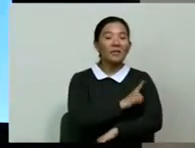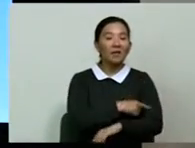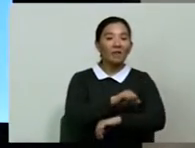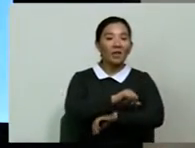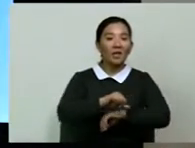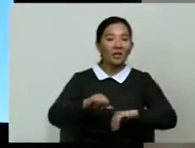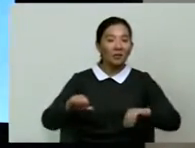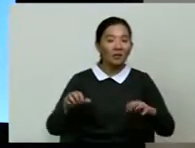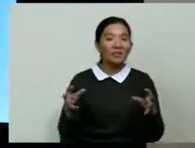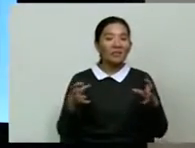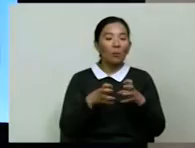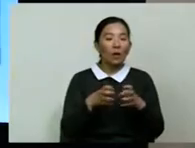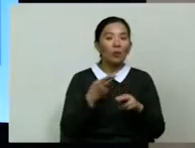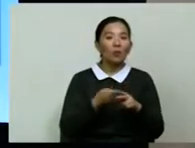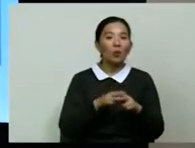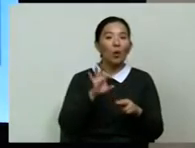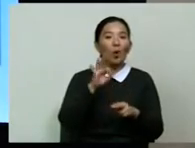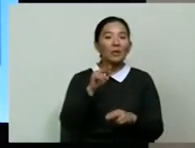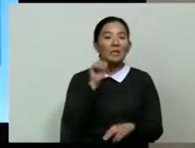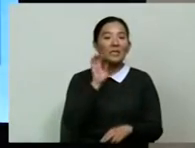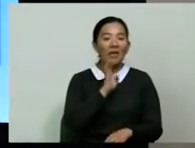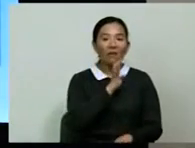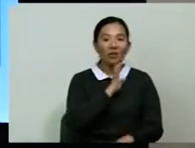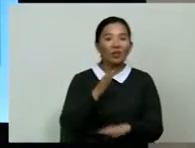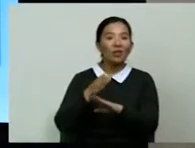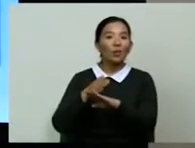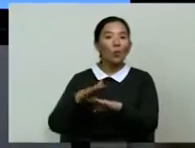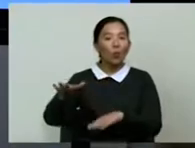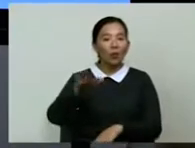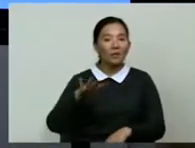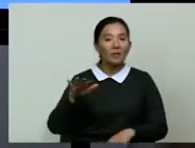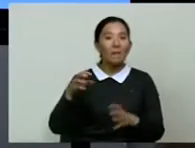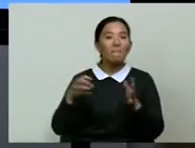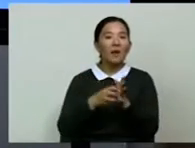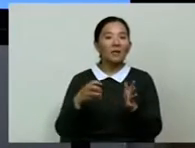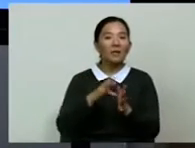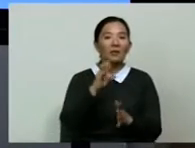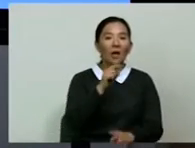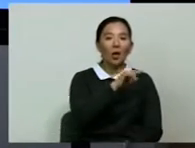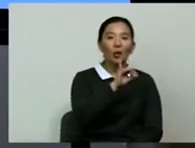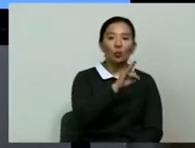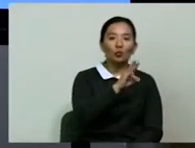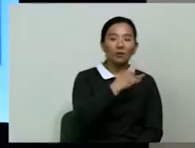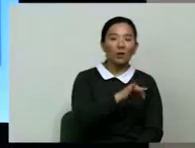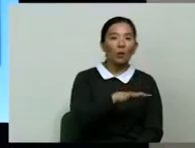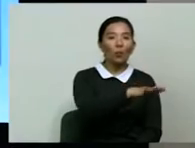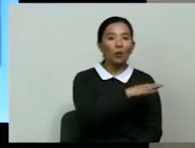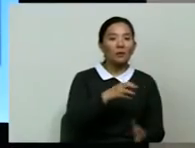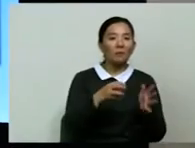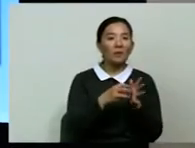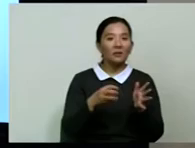линии замыкаются от северной части северного полюса магнита на южном полюсе магнита.